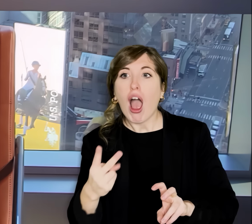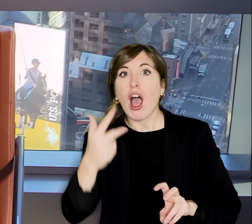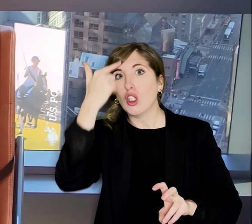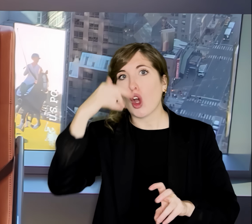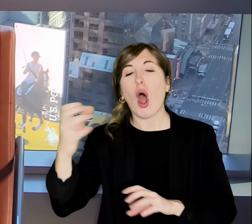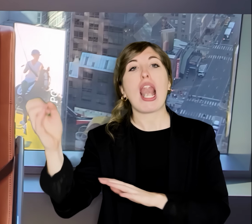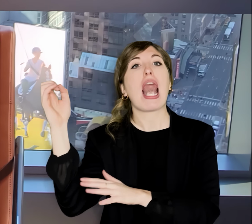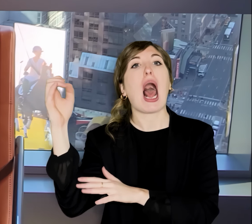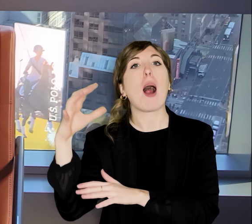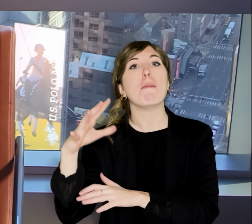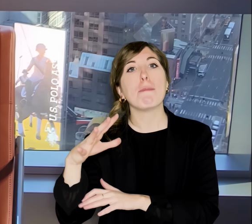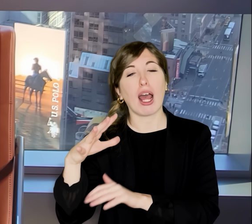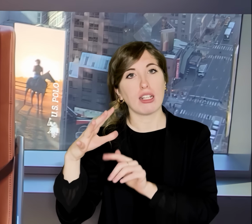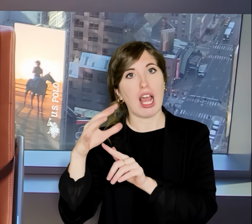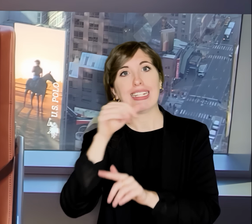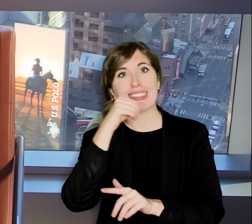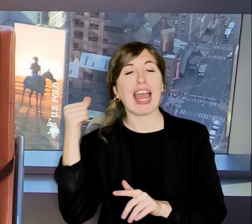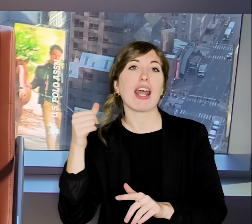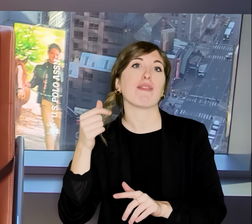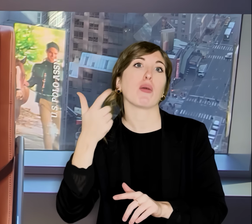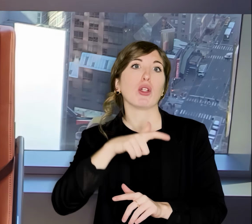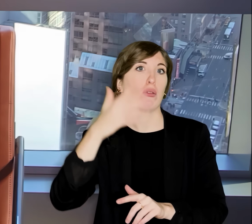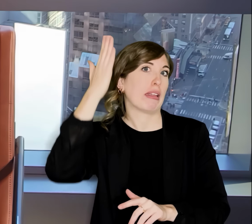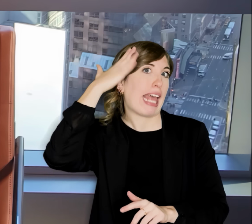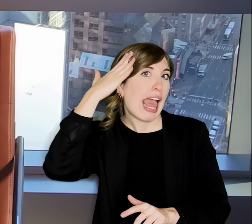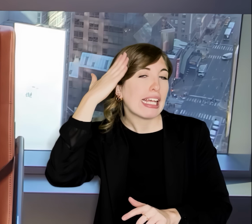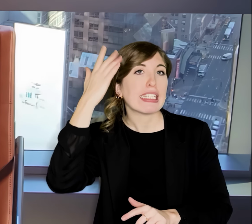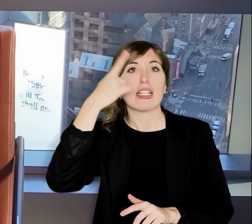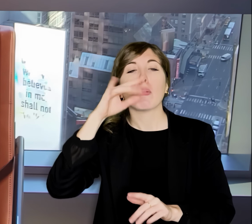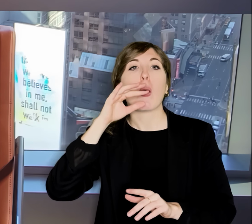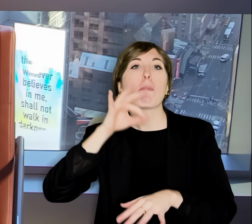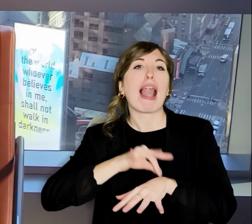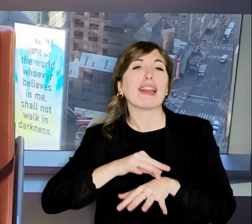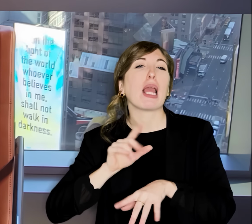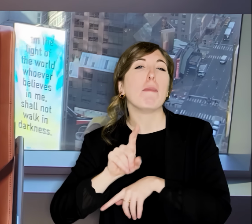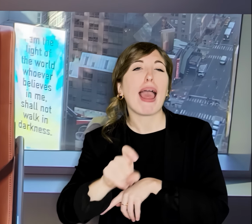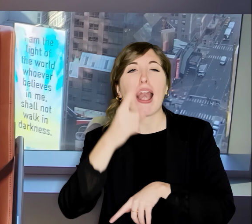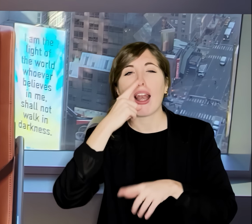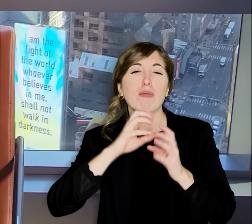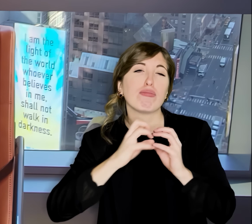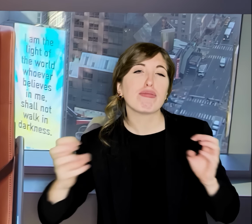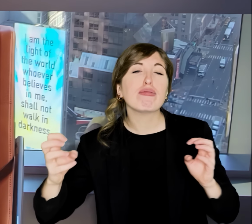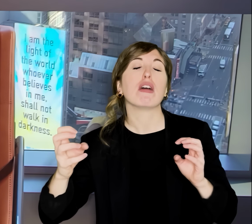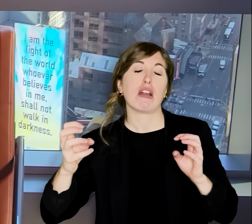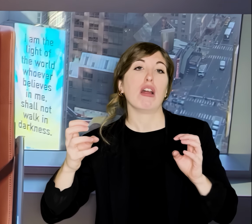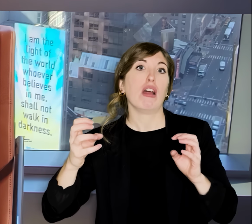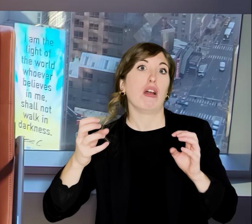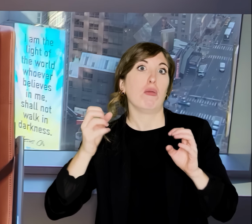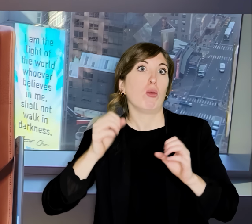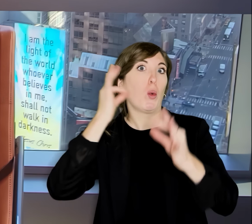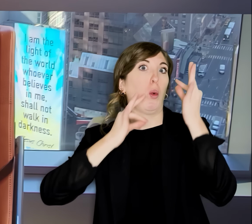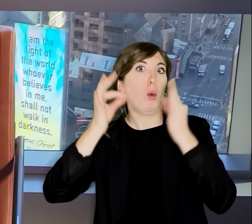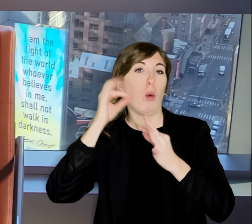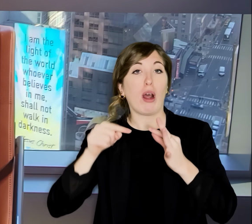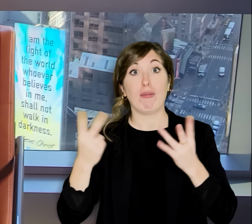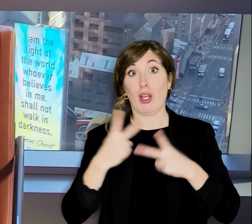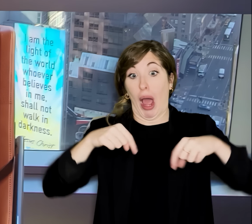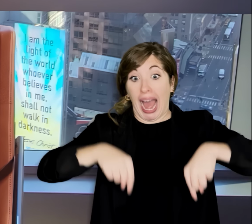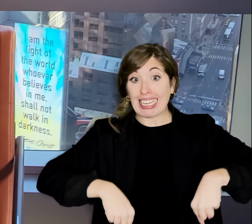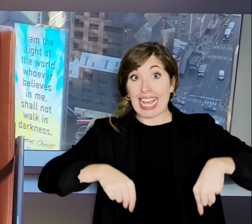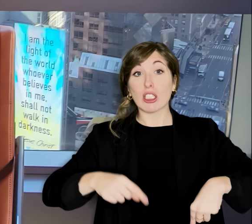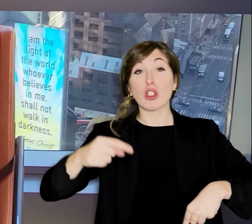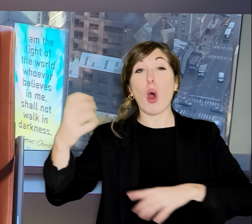curare molte malattie della pelle psoriasi in testa le dico solo questo le lampade non le usa più nessuno perché hanno visto Ovviamente con studi